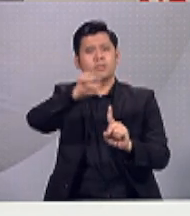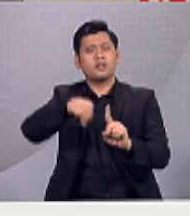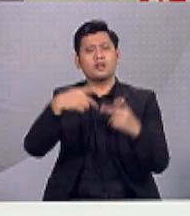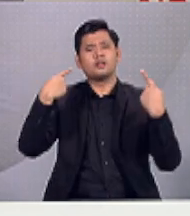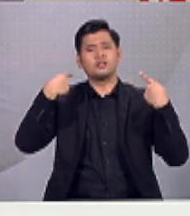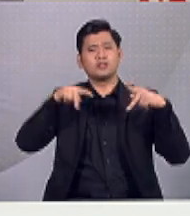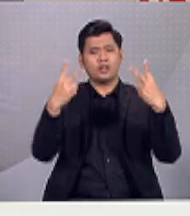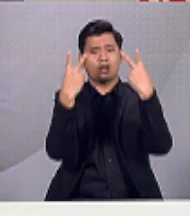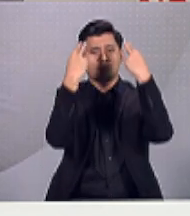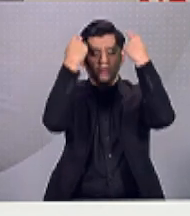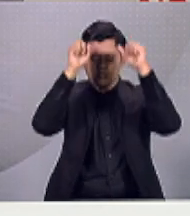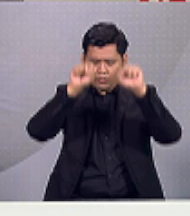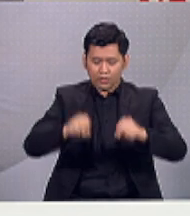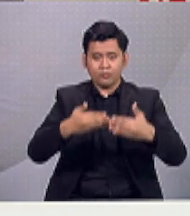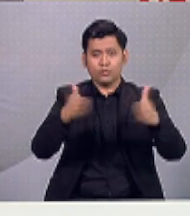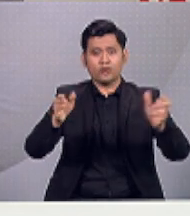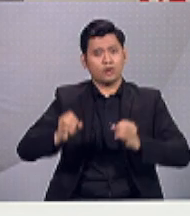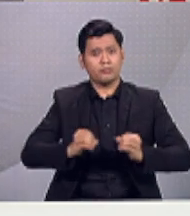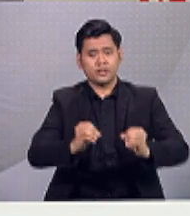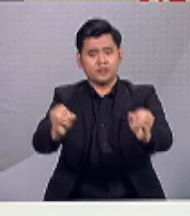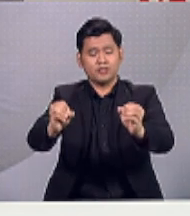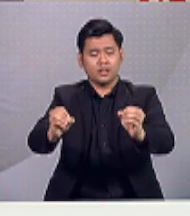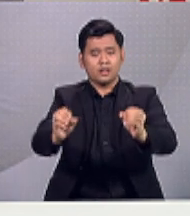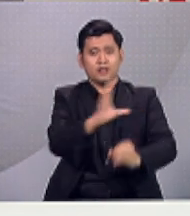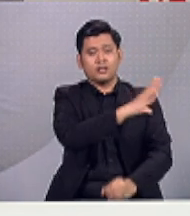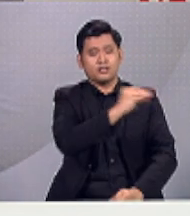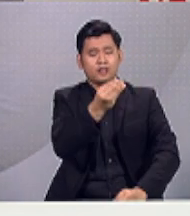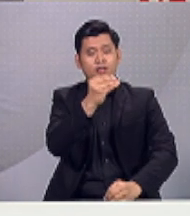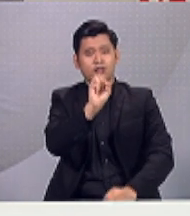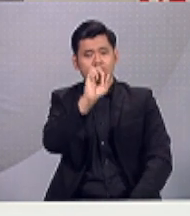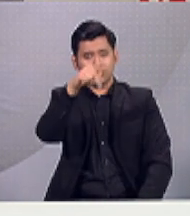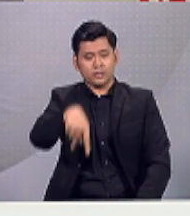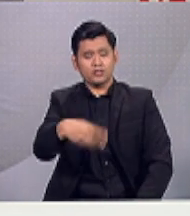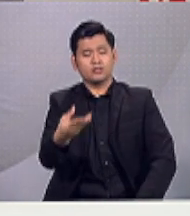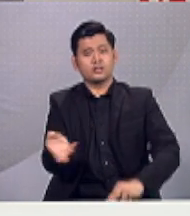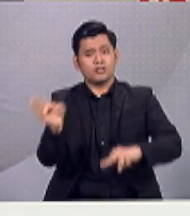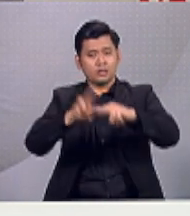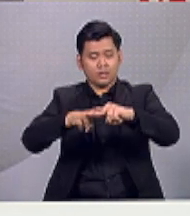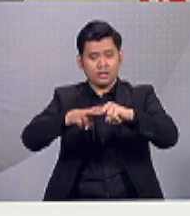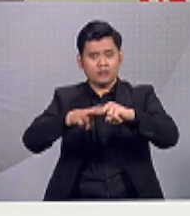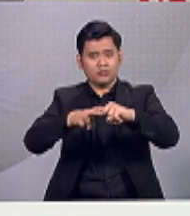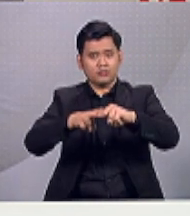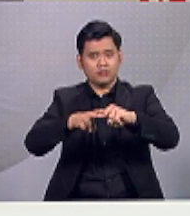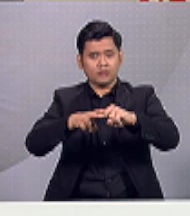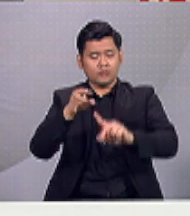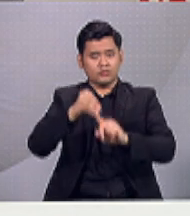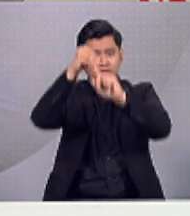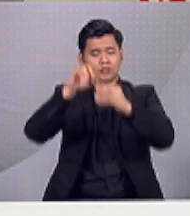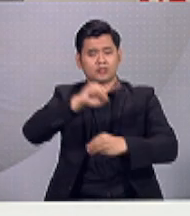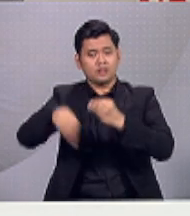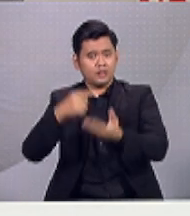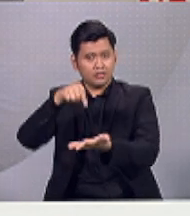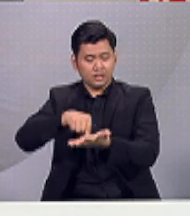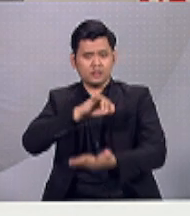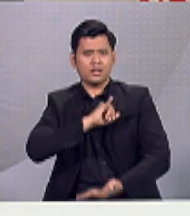akan dibenarkan beroperasi dan SOP tambahan ataupun khusus perkara ini? Dan selain daripada itu, ada juga